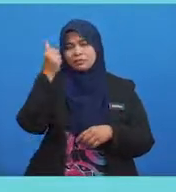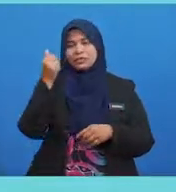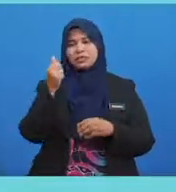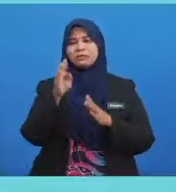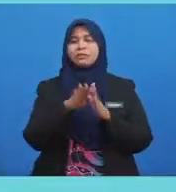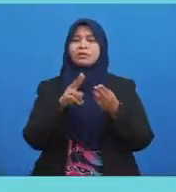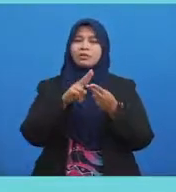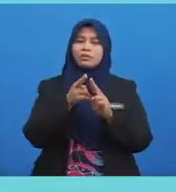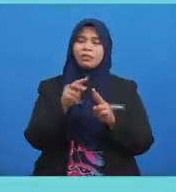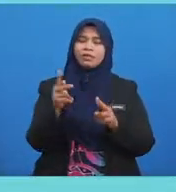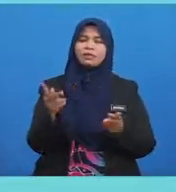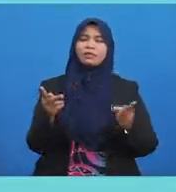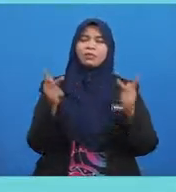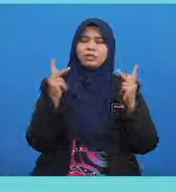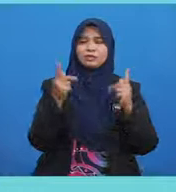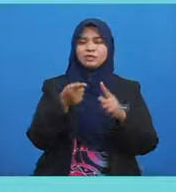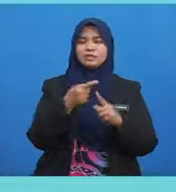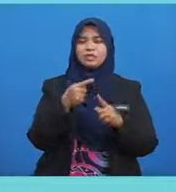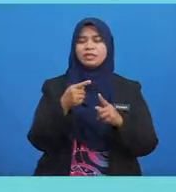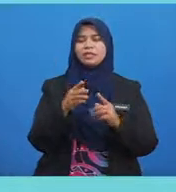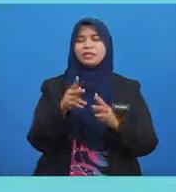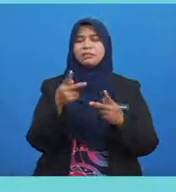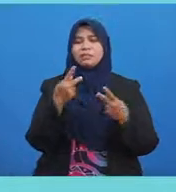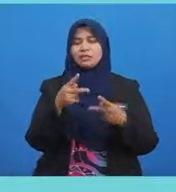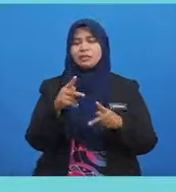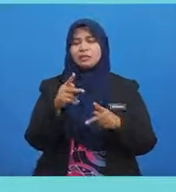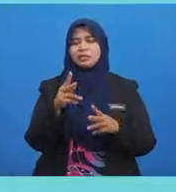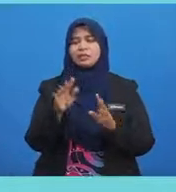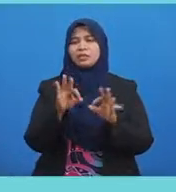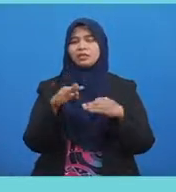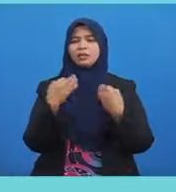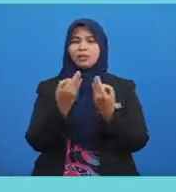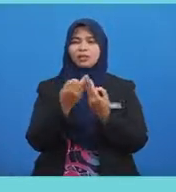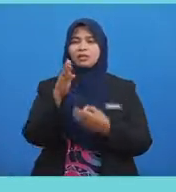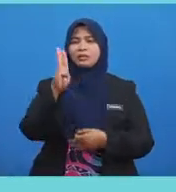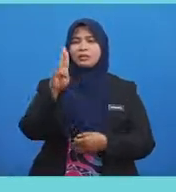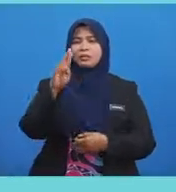kuasa daripada pemerintahan keluarga Brooke kepada